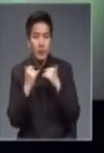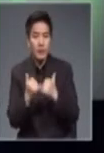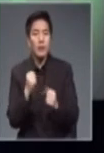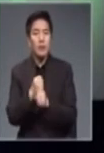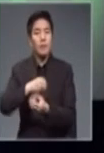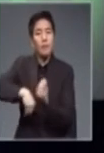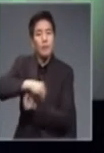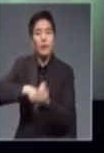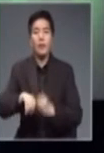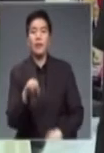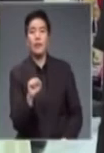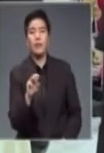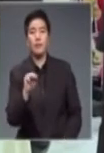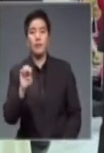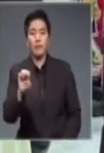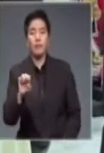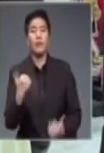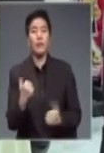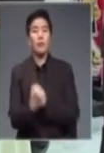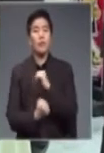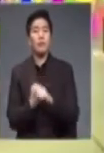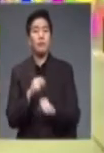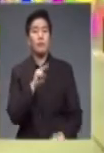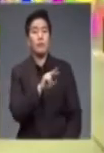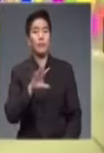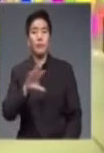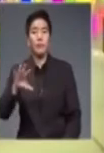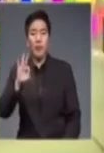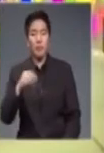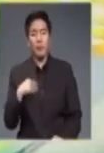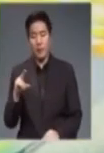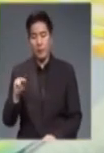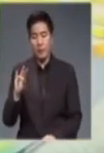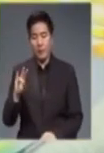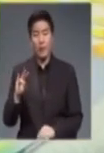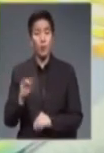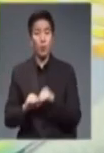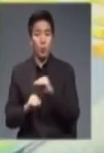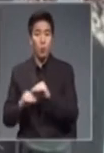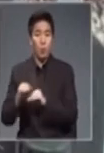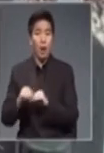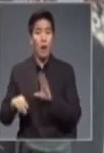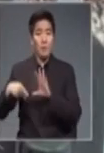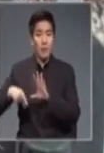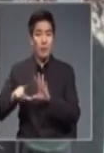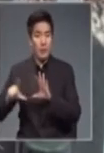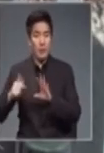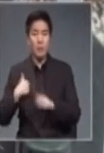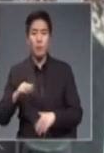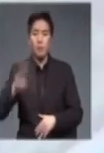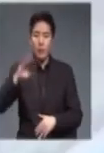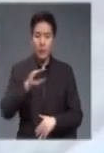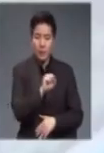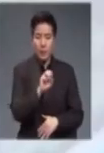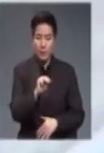ยผมเองนั้นก็เห็นว่าเป็นแนวทางที่ดีนะครับที่สำคัญก็คือจะสอดคล้องกับสิ่งที่รัฐบาลนี้กำลังดำเนินการอยู่และต่